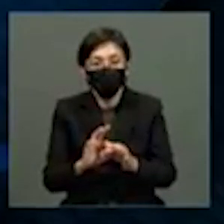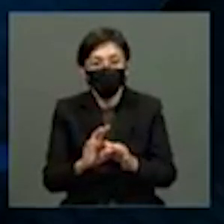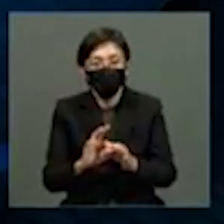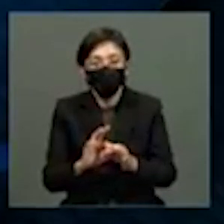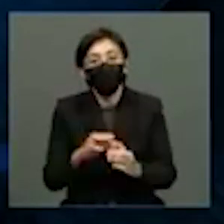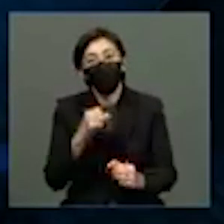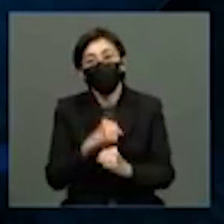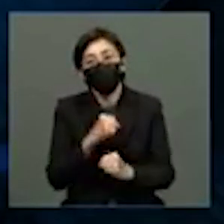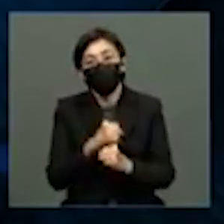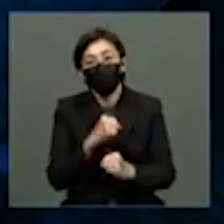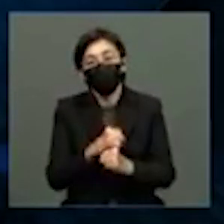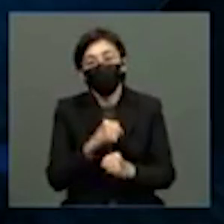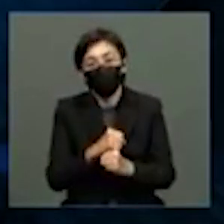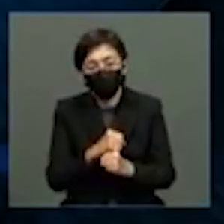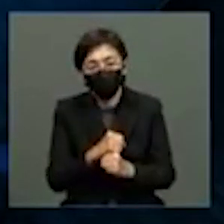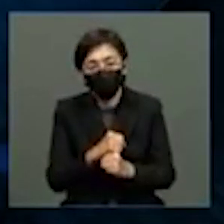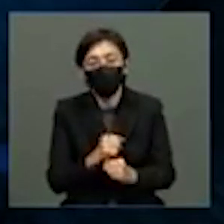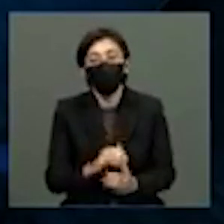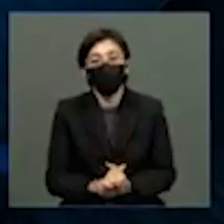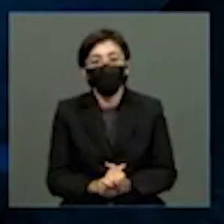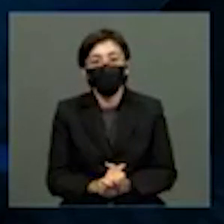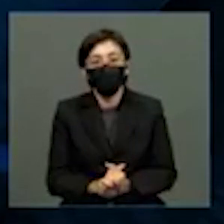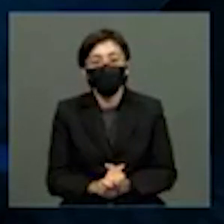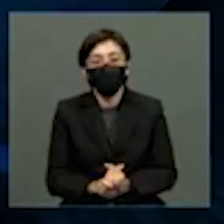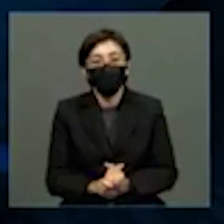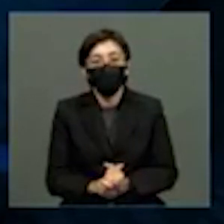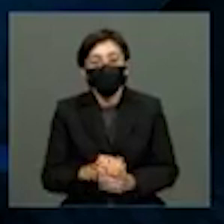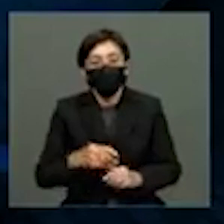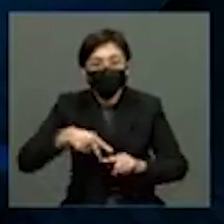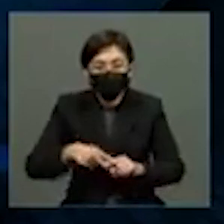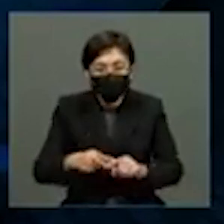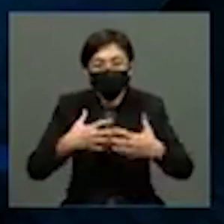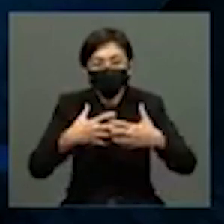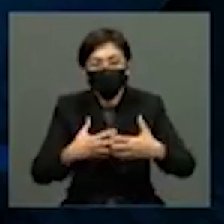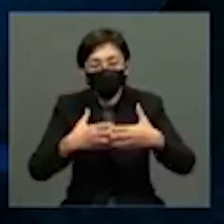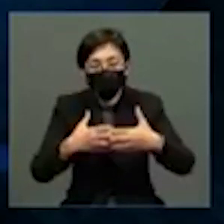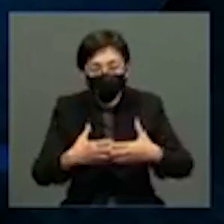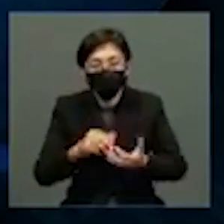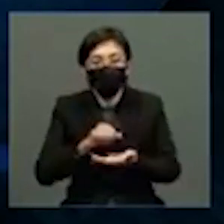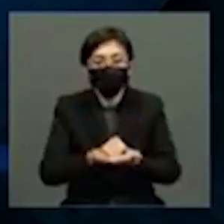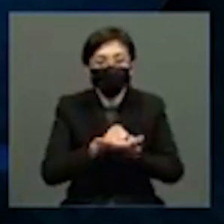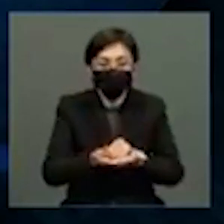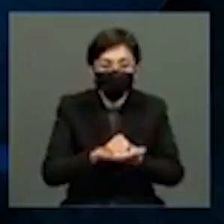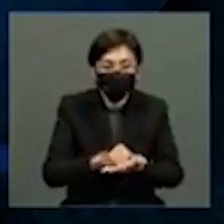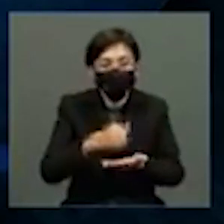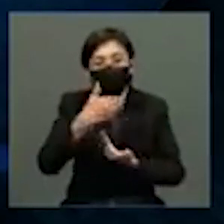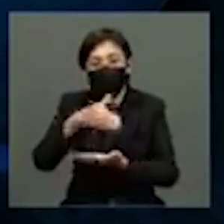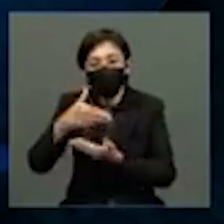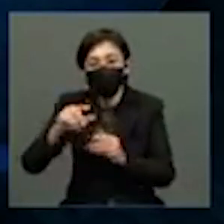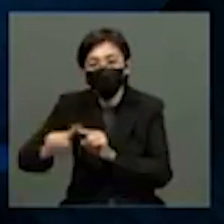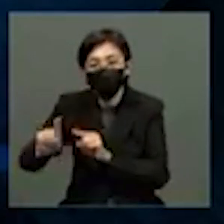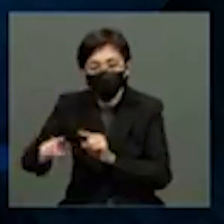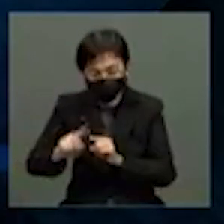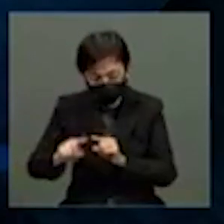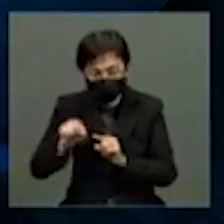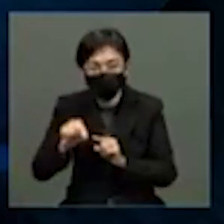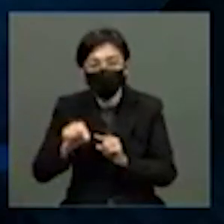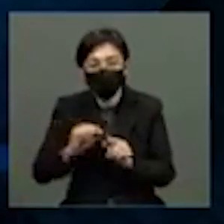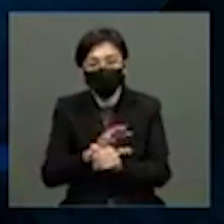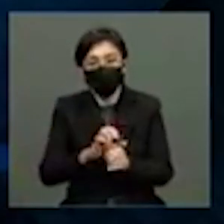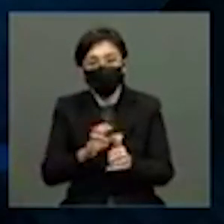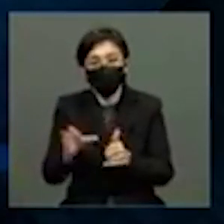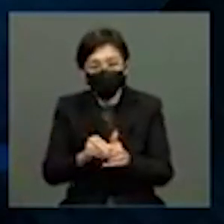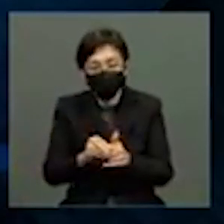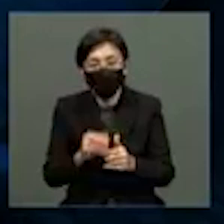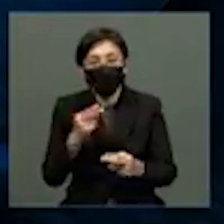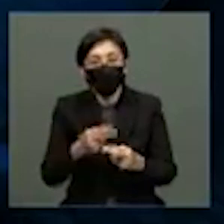ำงานอยู่ในการขนส่งหรือว่าฝ่ายช่างหรือฝ่ายบริการต่างๆนะครับผมขออนุญาต